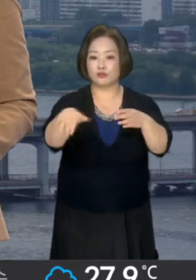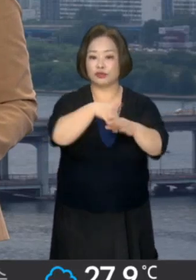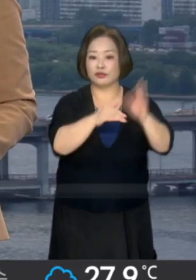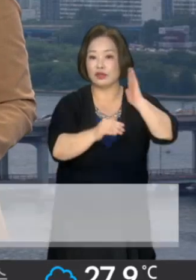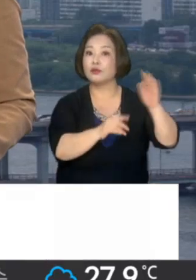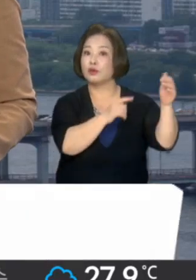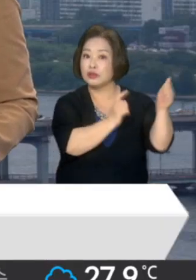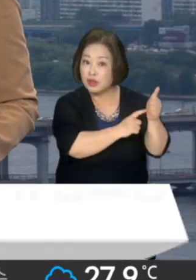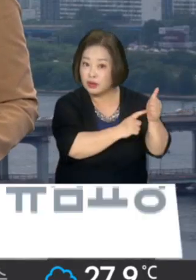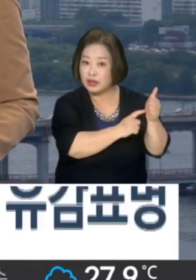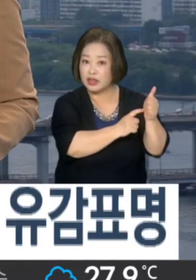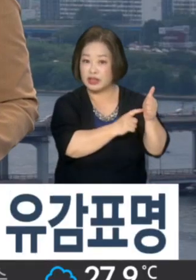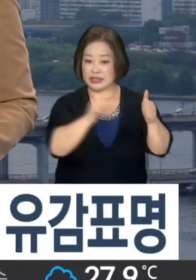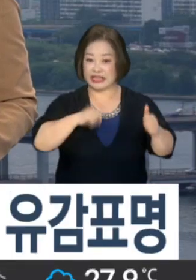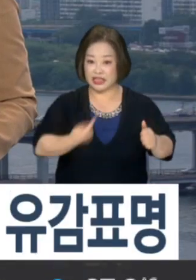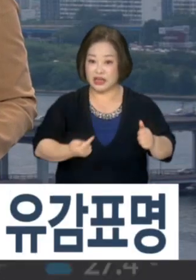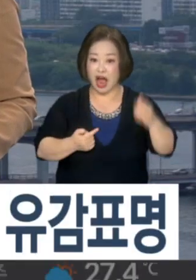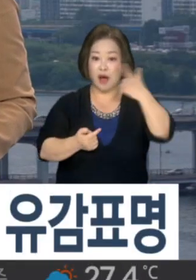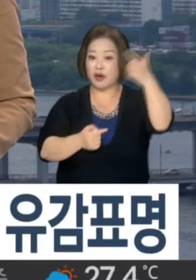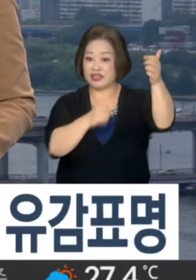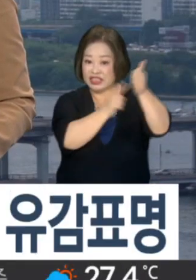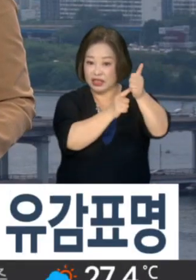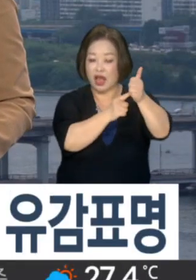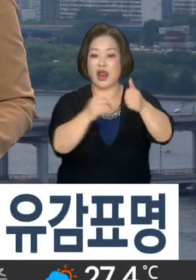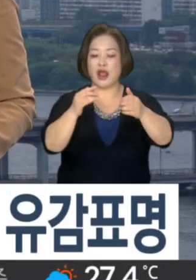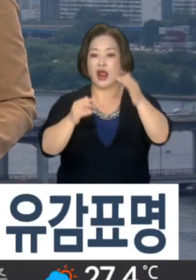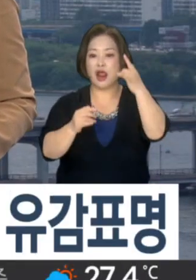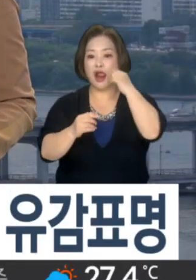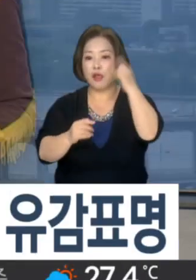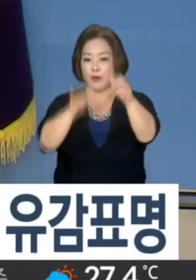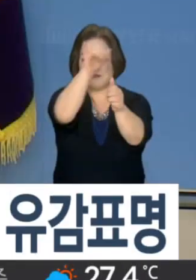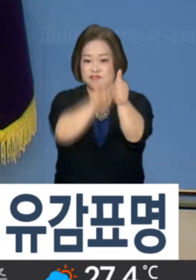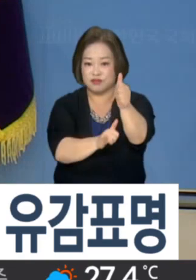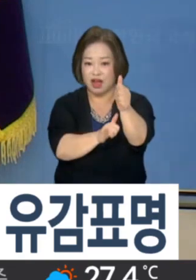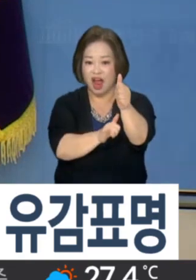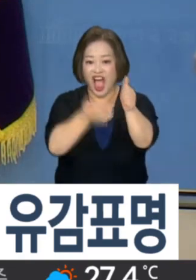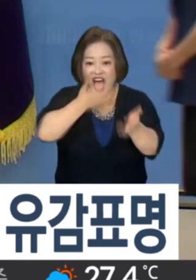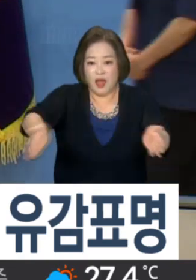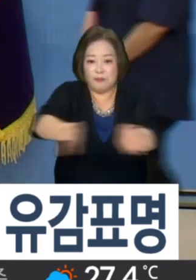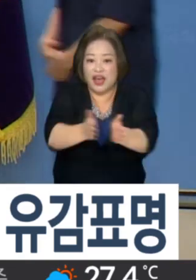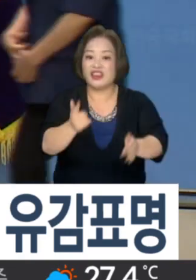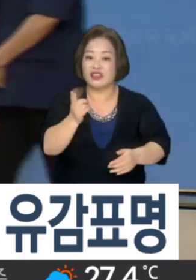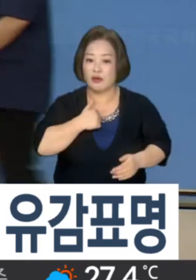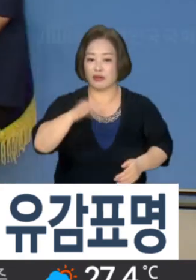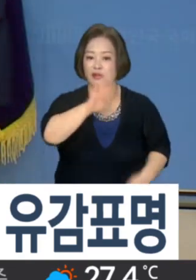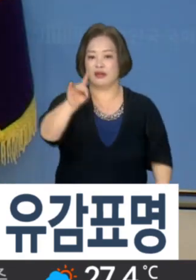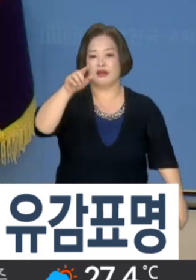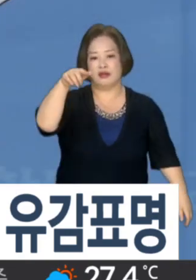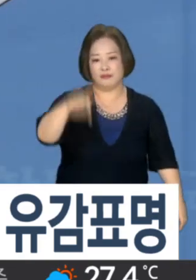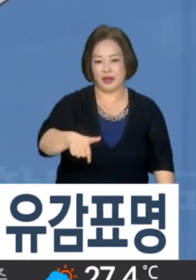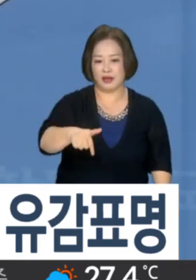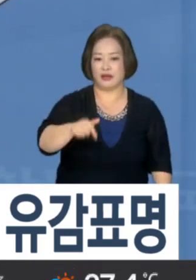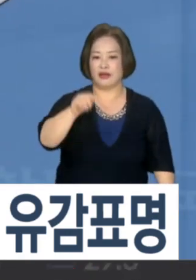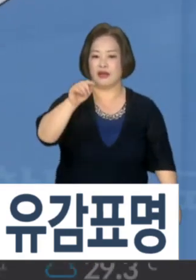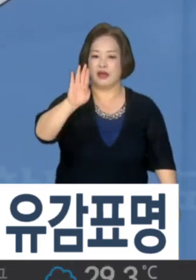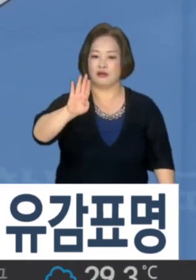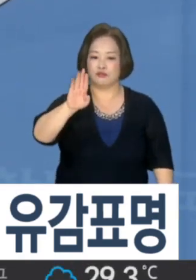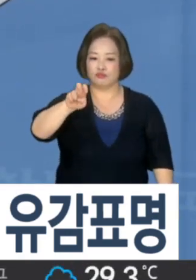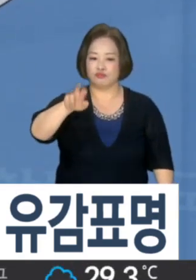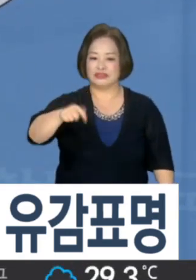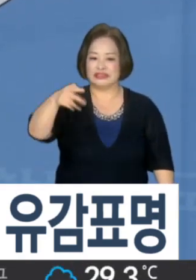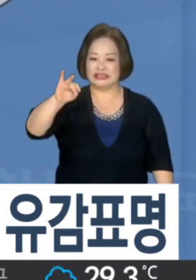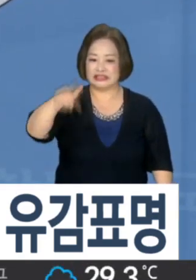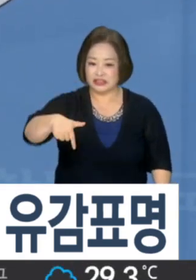문재인 전 대통령이 오늘 자신의 부친을 친일파로 지칭한 박민식 국가보훈부 장관을 고소했다고 더불어민주당 윤건영